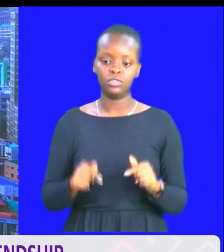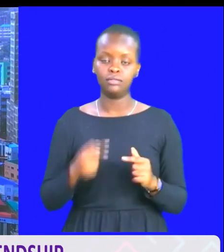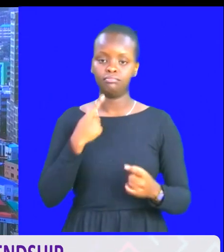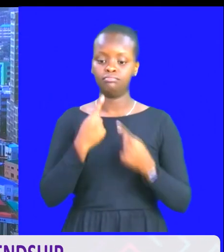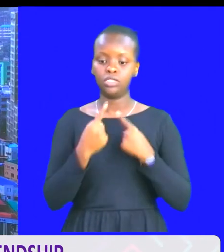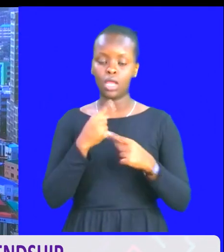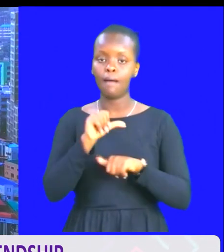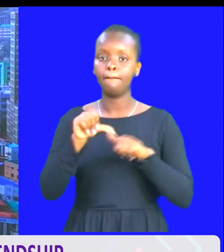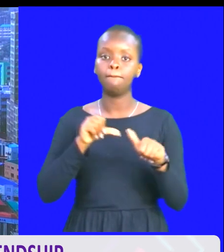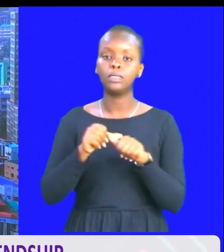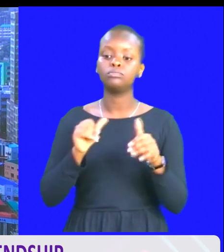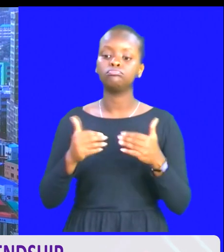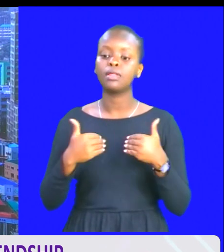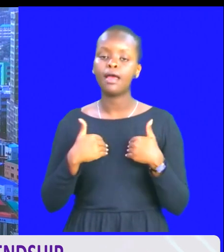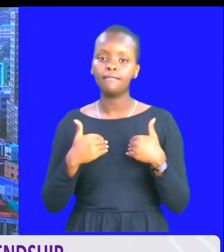important